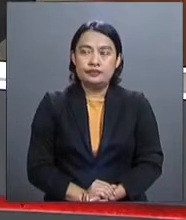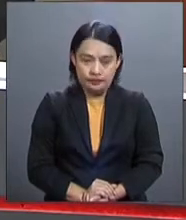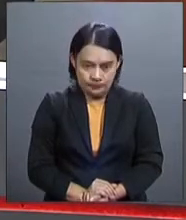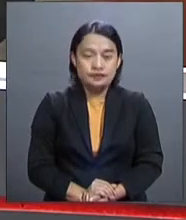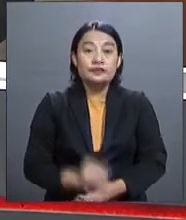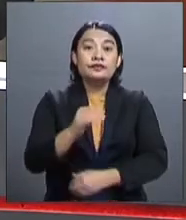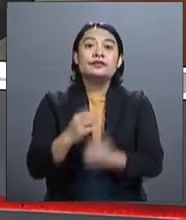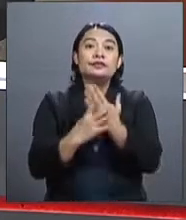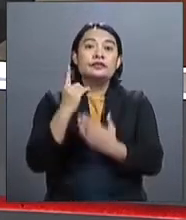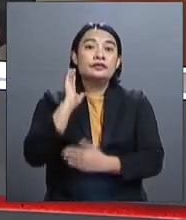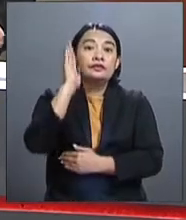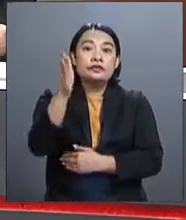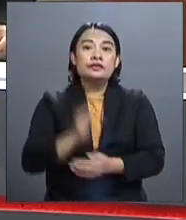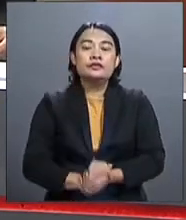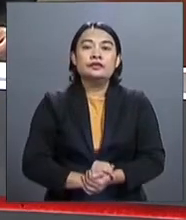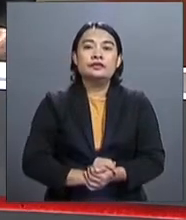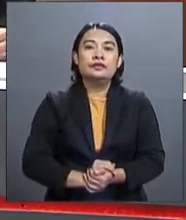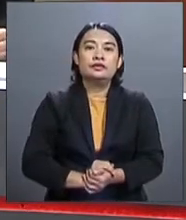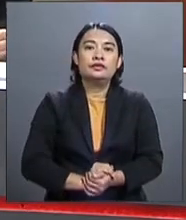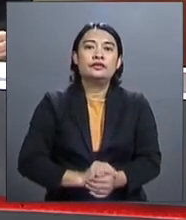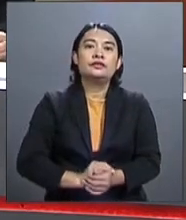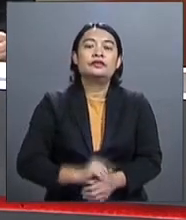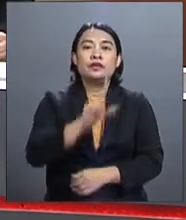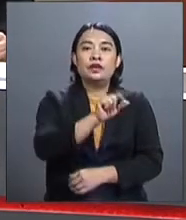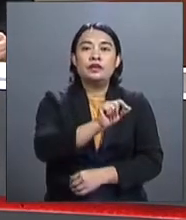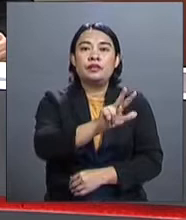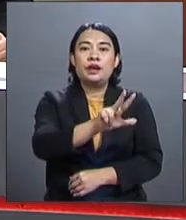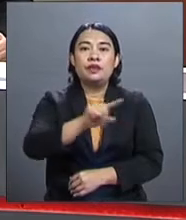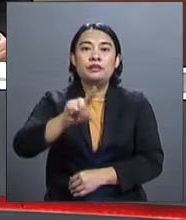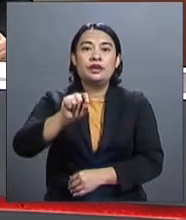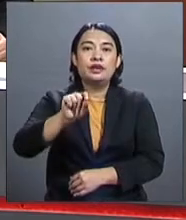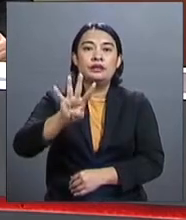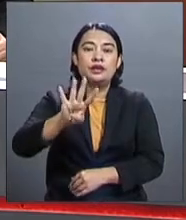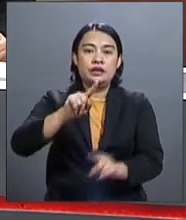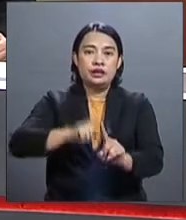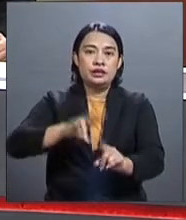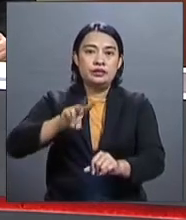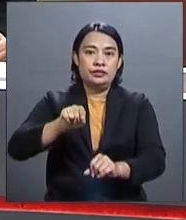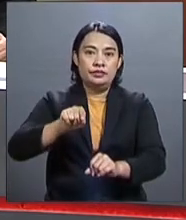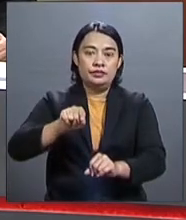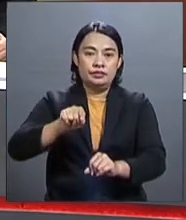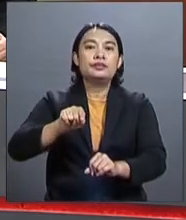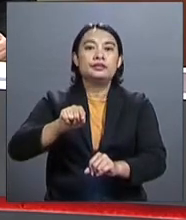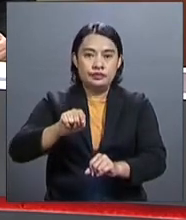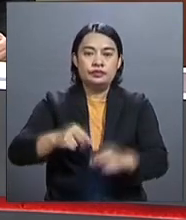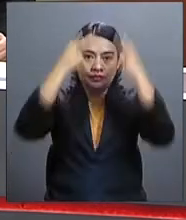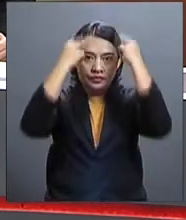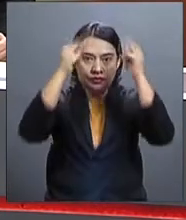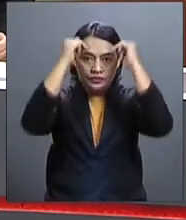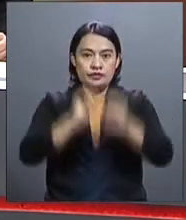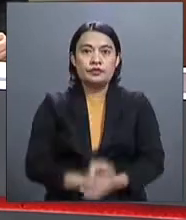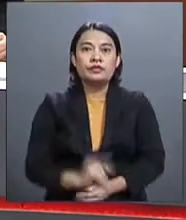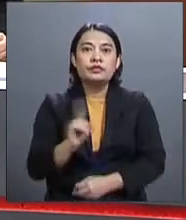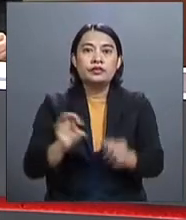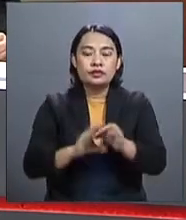คุณผู้ชมคะในสัปดาห์หน้าก็คือในวันที่23และ24กรกฎาคมพลเอกประยุทธ์จันทร์โอชานายกรัฐมนตรีก็จะนำคณะรัฐมนตรีนั้นล